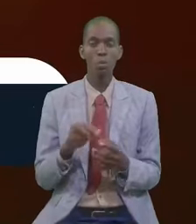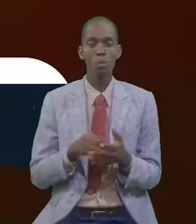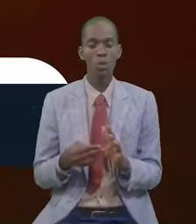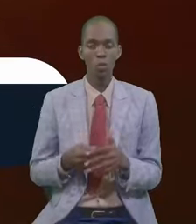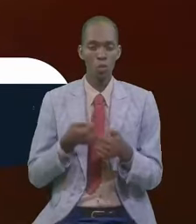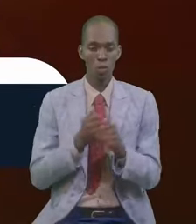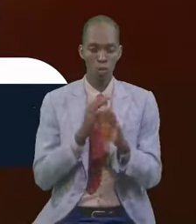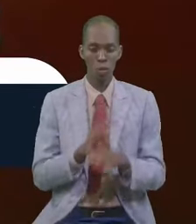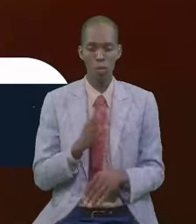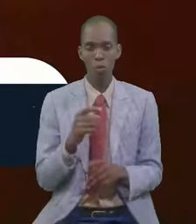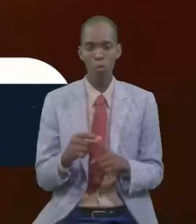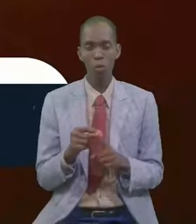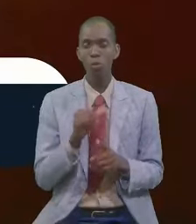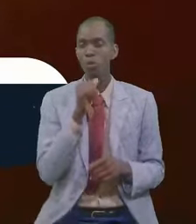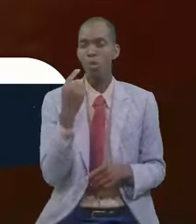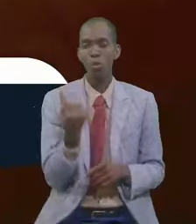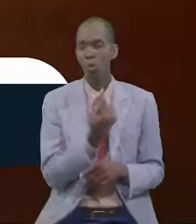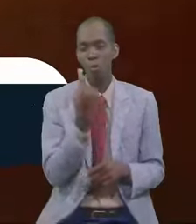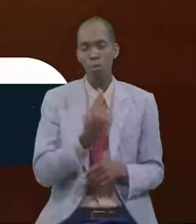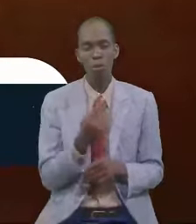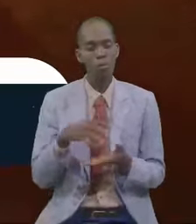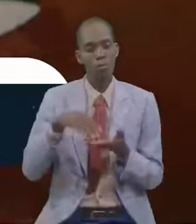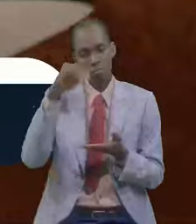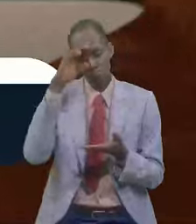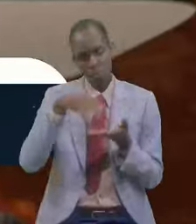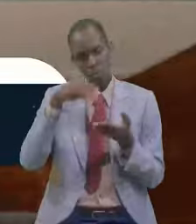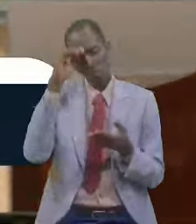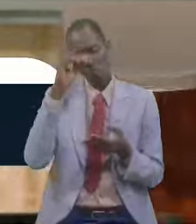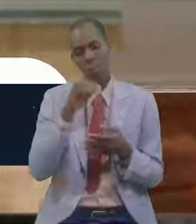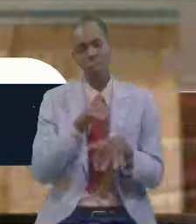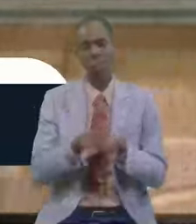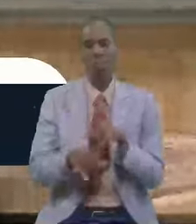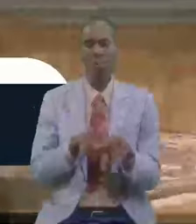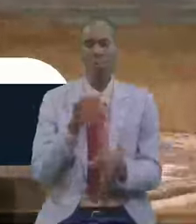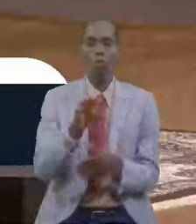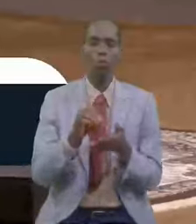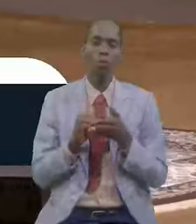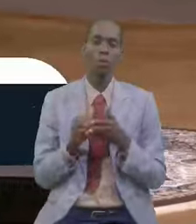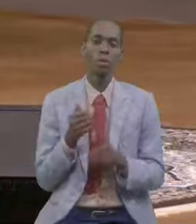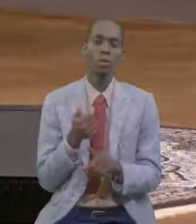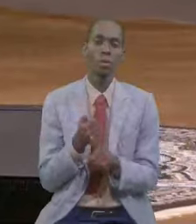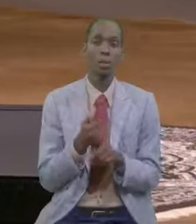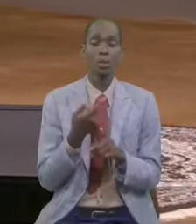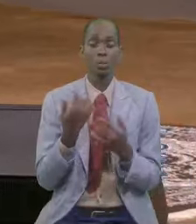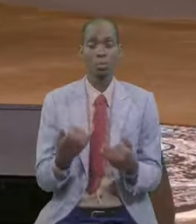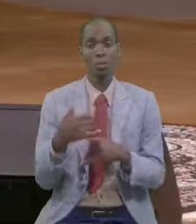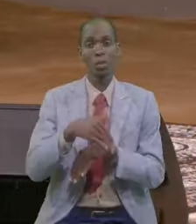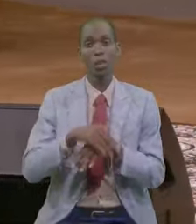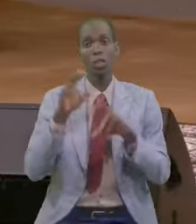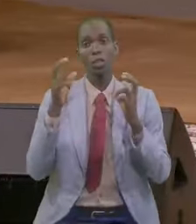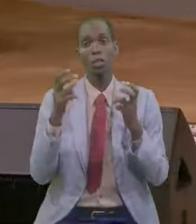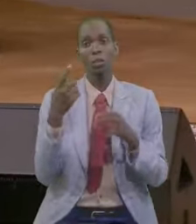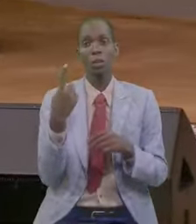pas à l'écouter en vous trompant vous-même. Ce soir, le titre est